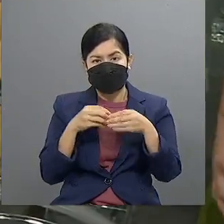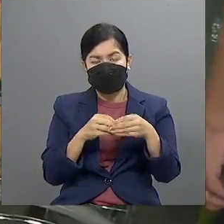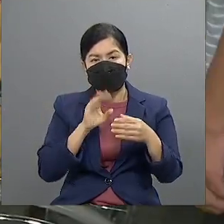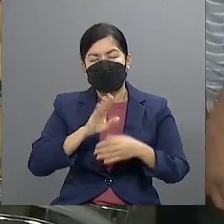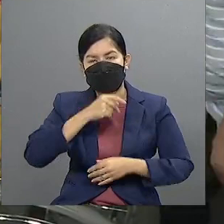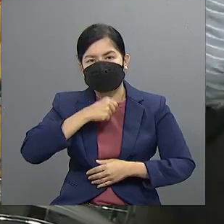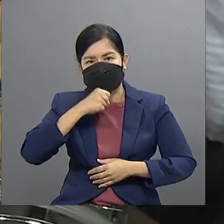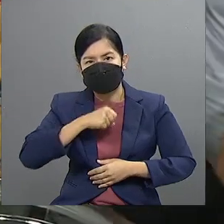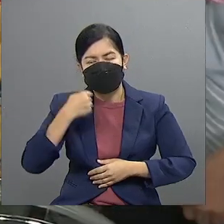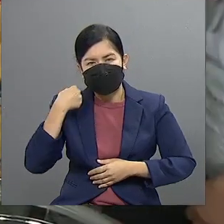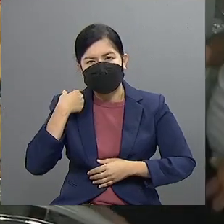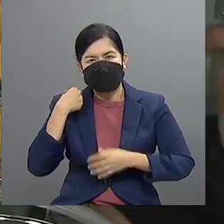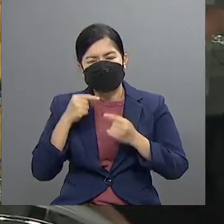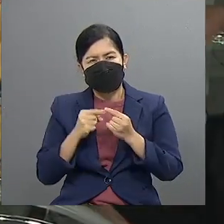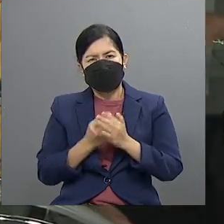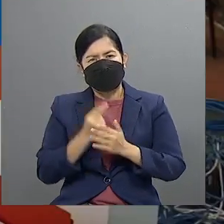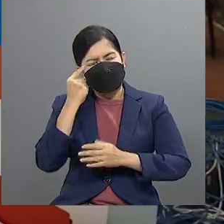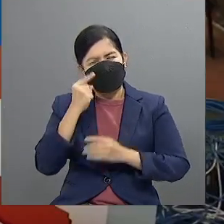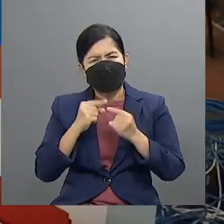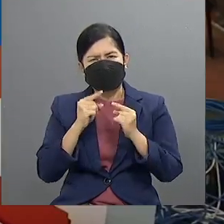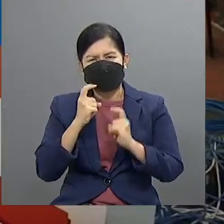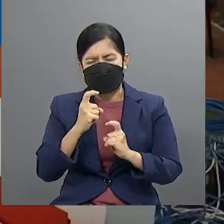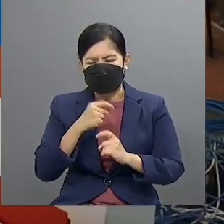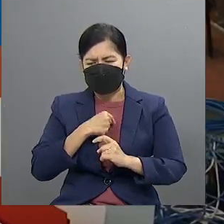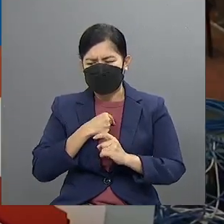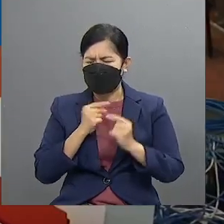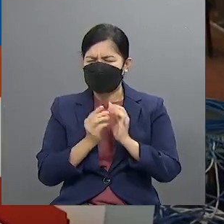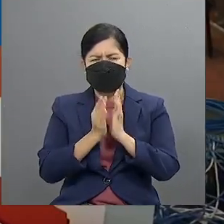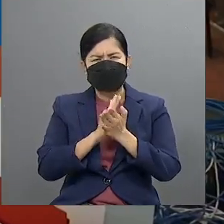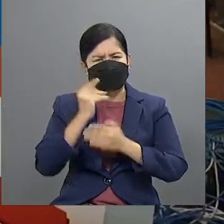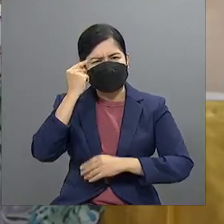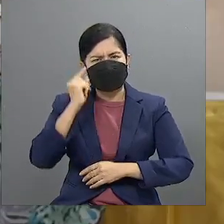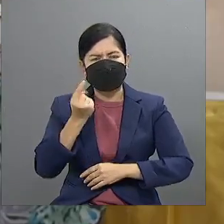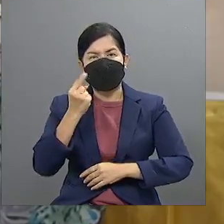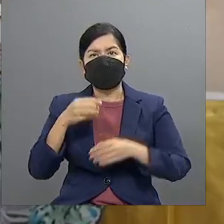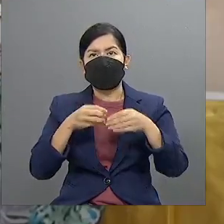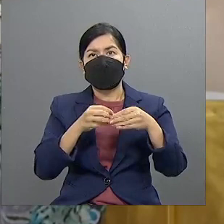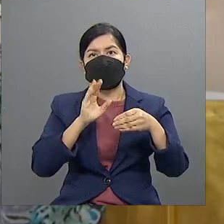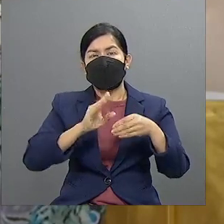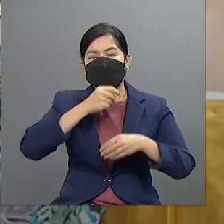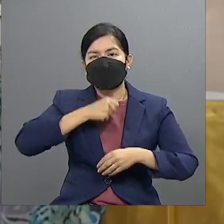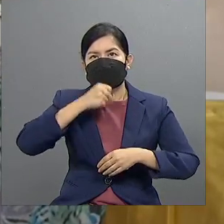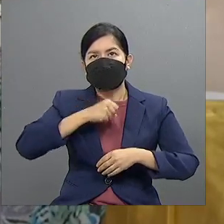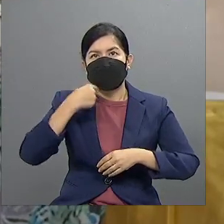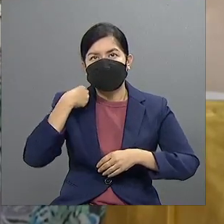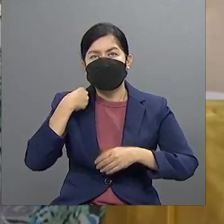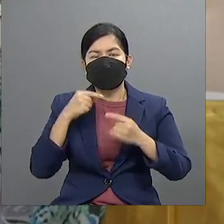รับความคิดใหม่ค่ะเพราะว่าการรับวัคซีนของผู้สูงอายุจำนวนมากๆจะทำให้มีภูมิคุ้มกันหมู่ค่ะ